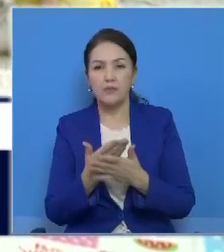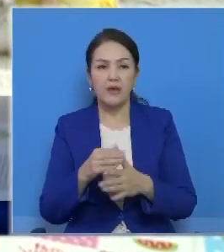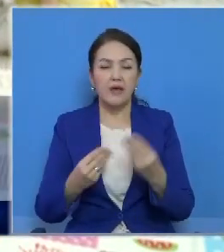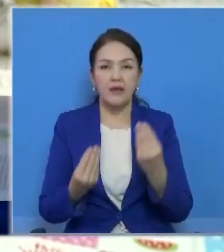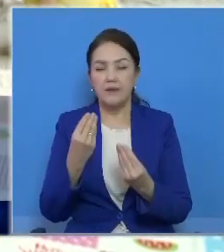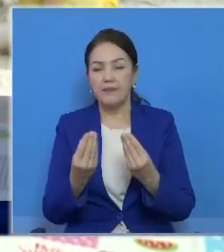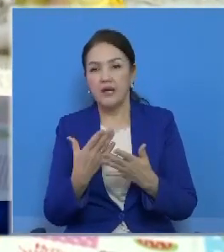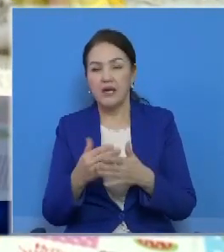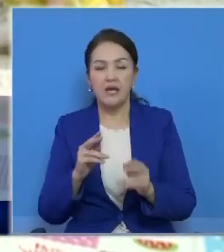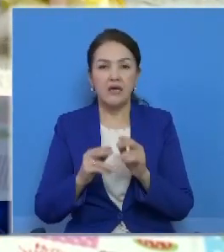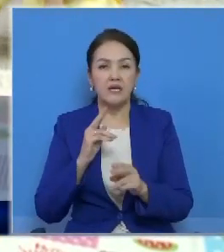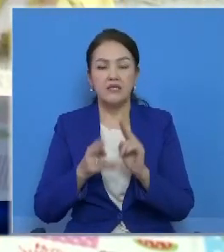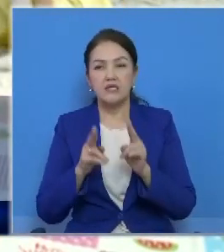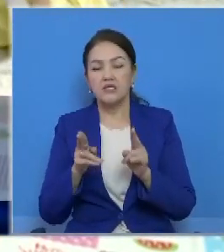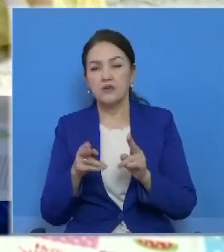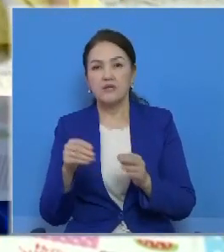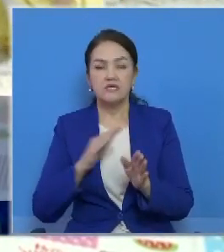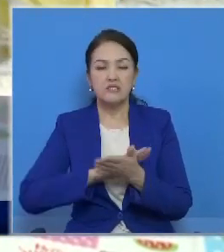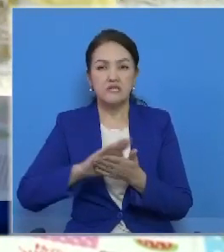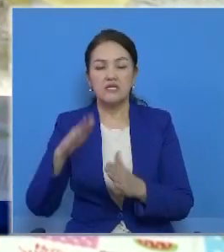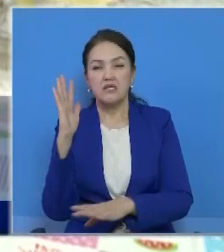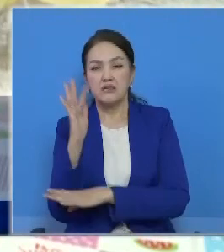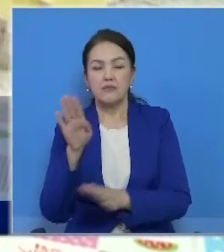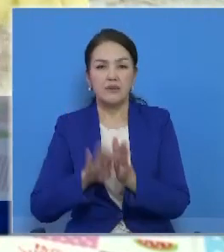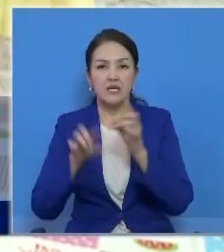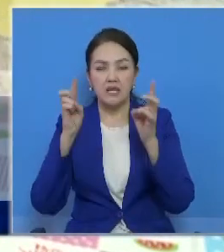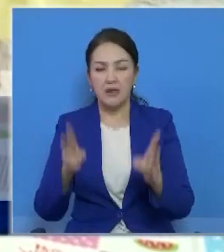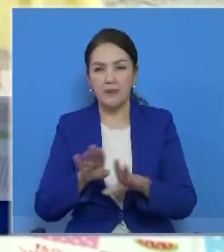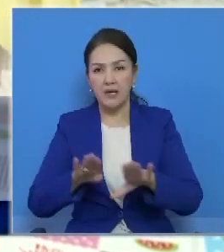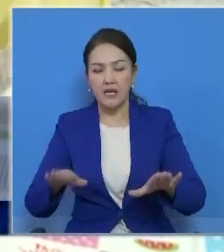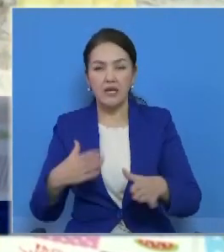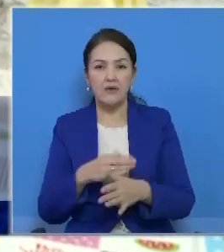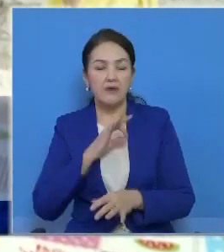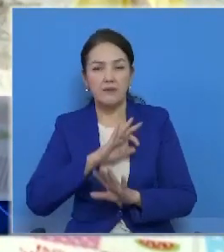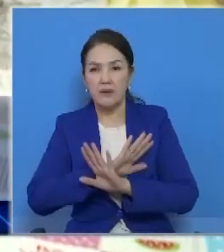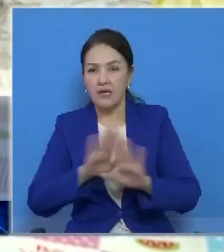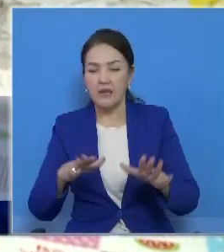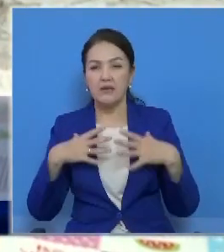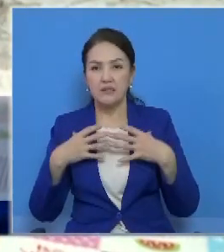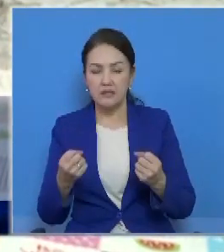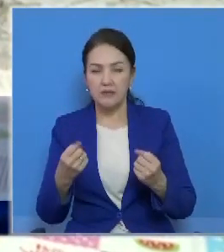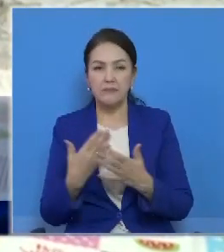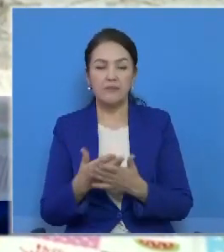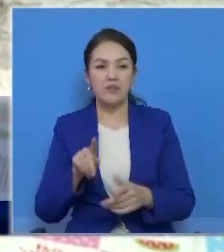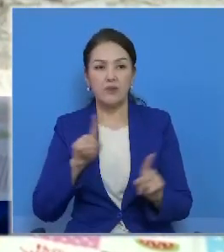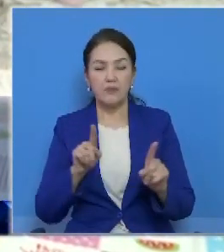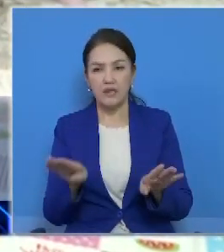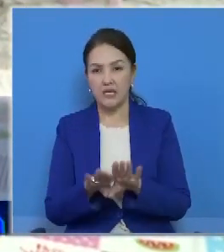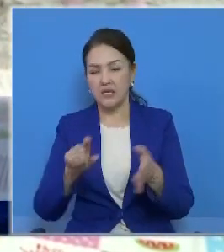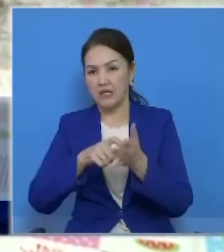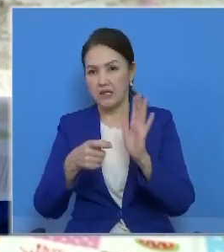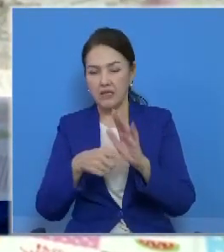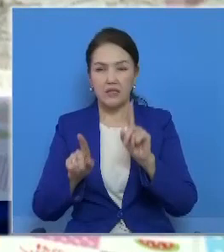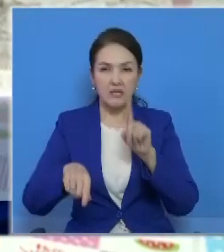игралось снаряжение изготовлено из чистого дерева поэтому они безопасны для детей не приносят никакого вреда здоровью стоит отметить что такие